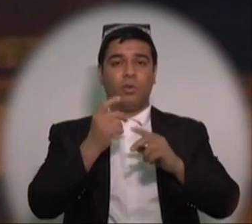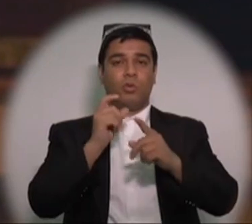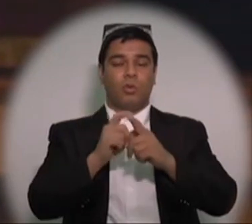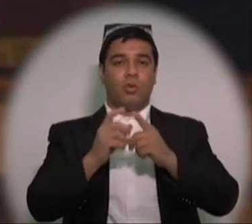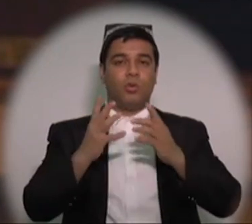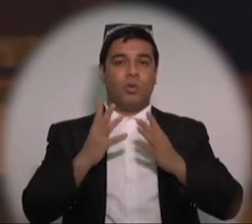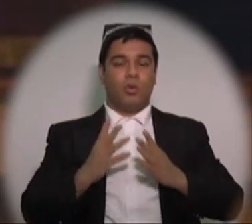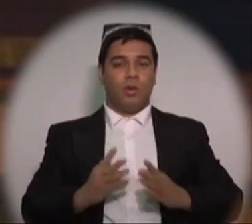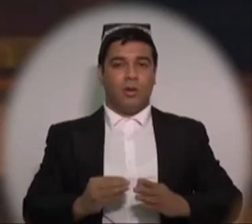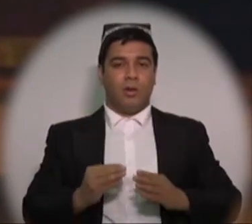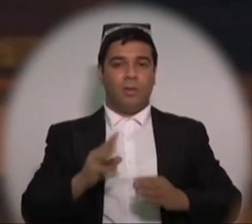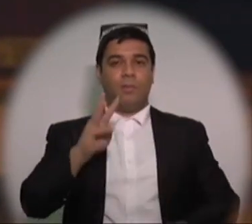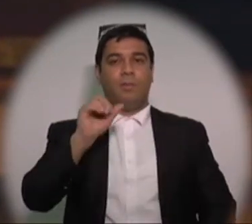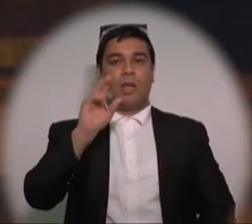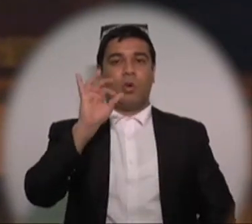sokinlik makoni degani.